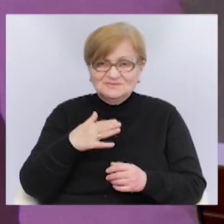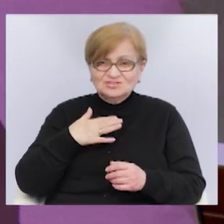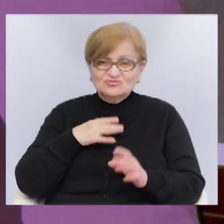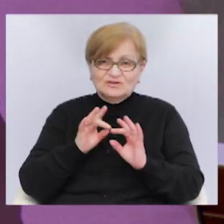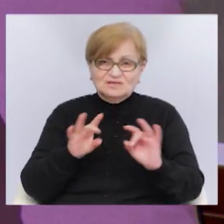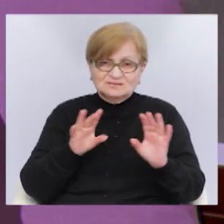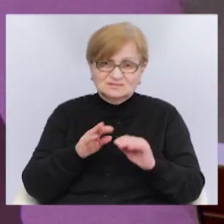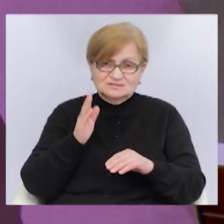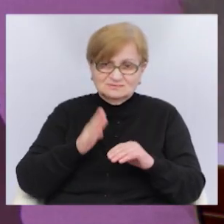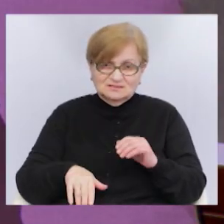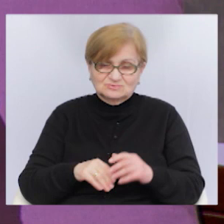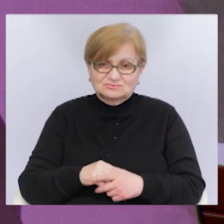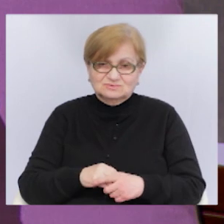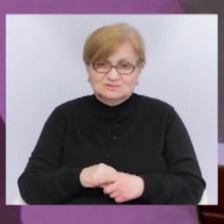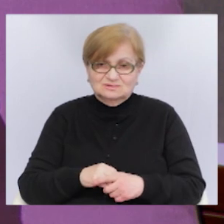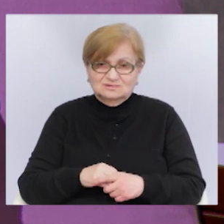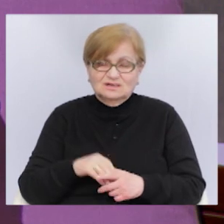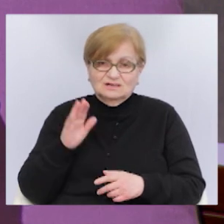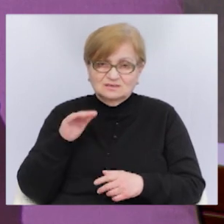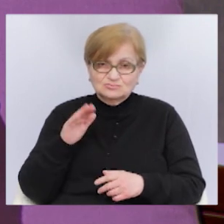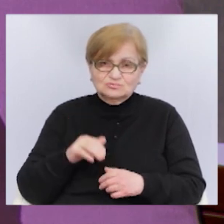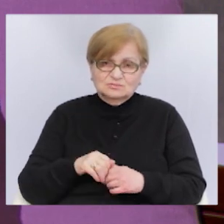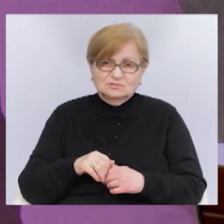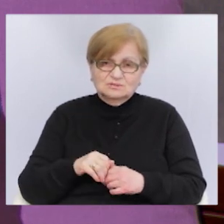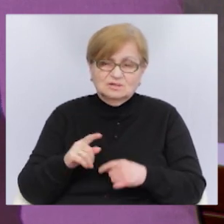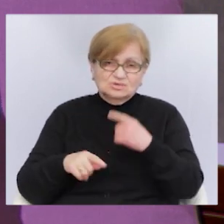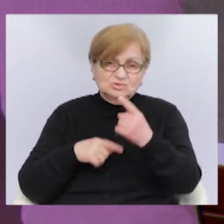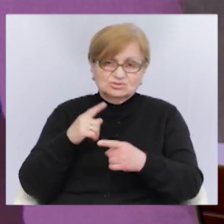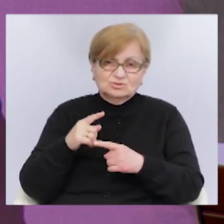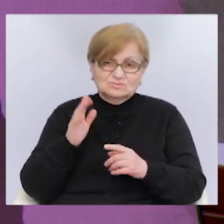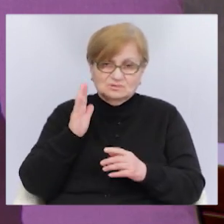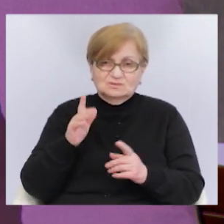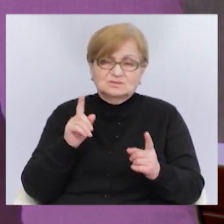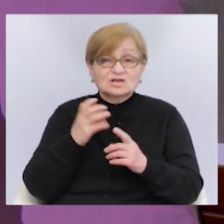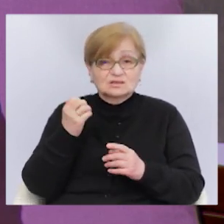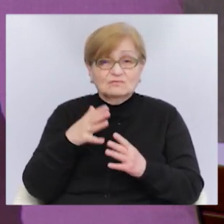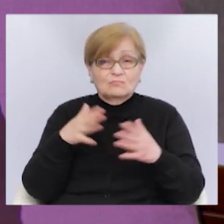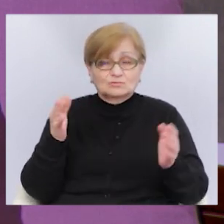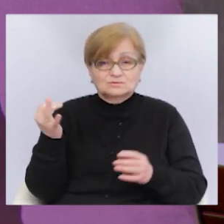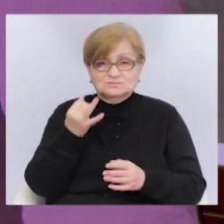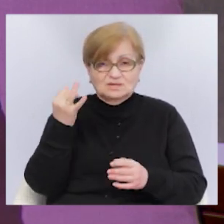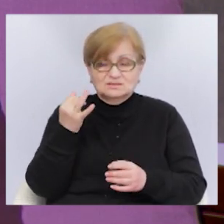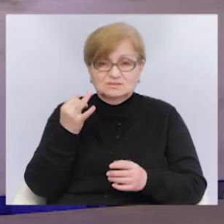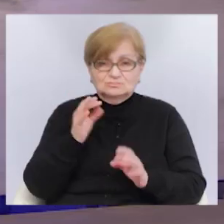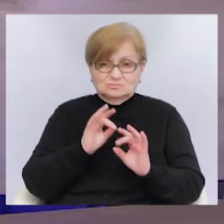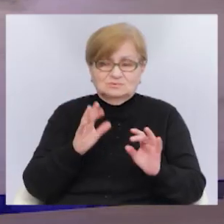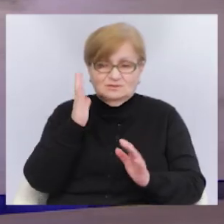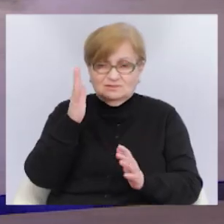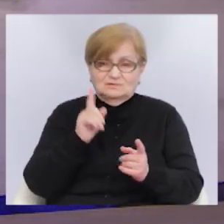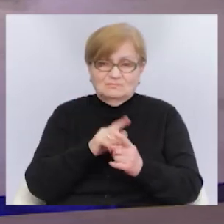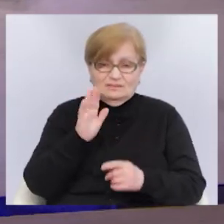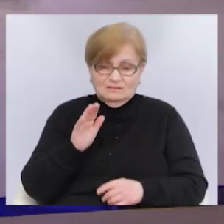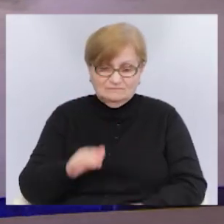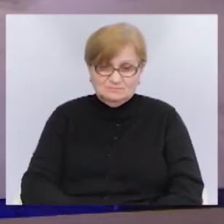ჩვენი გადაცემა დასრულდა. გემშვიდობებით და შემდეგ გადაცემაში კიდევ უფრო საინტერესო თემით დაგიბრუნდებით.